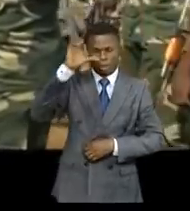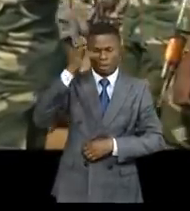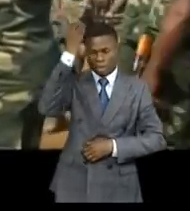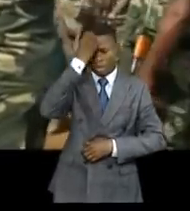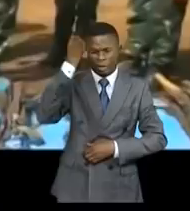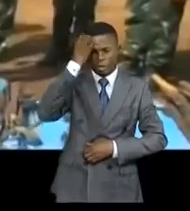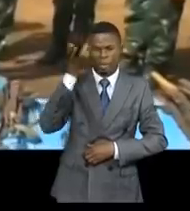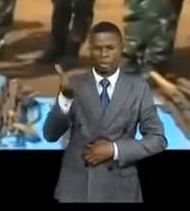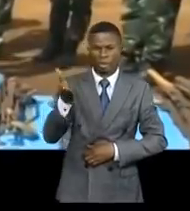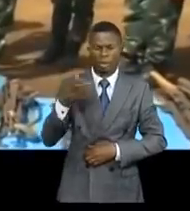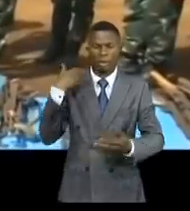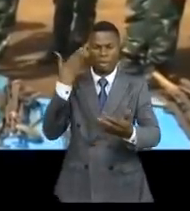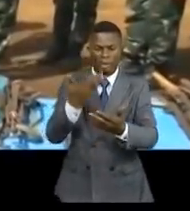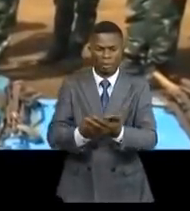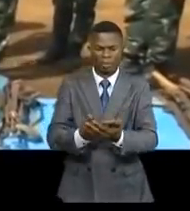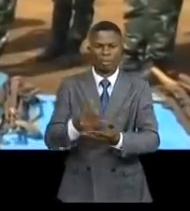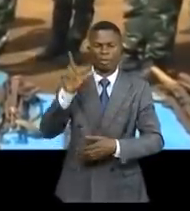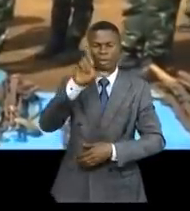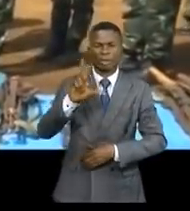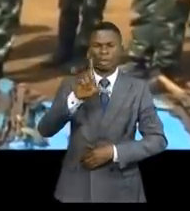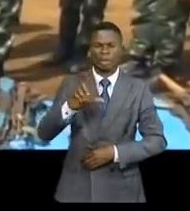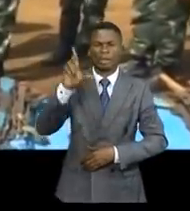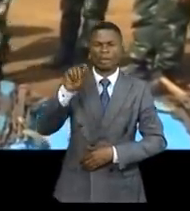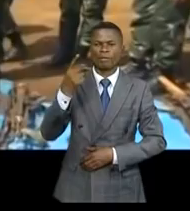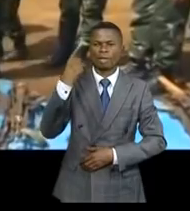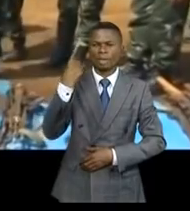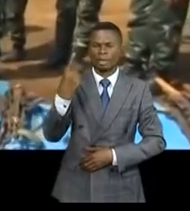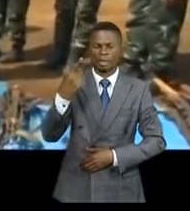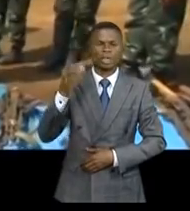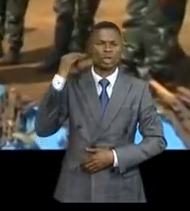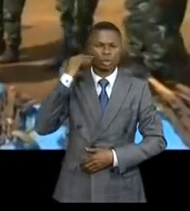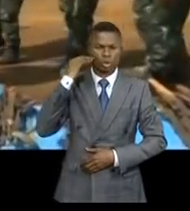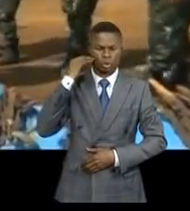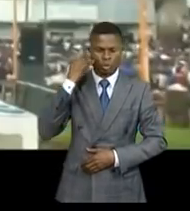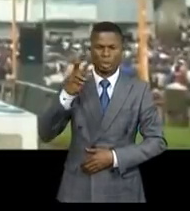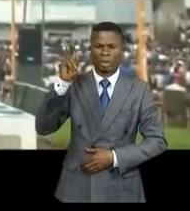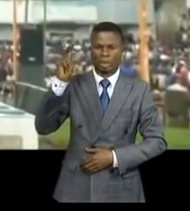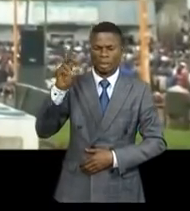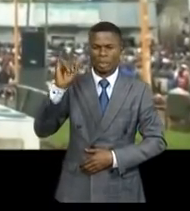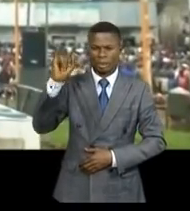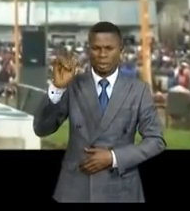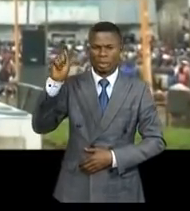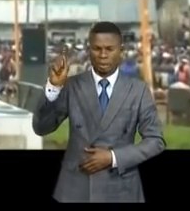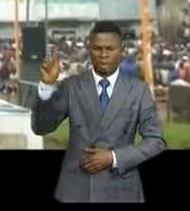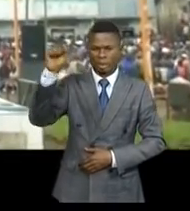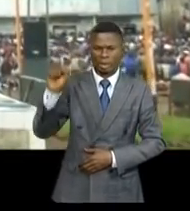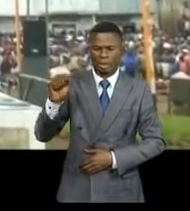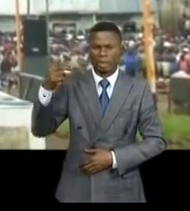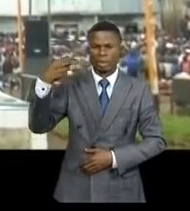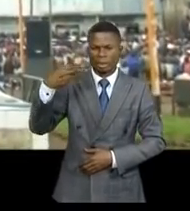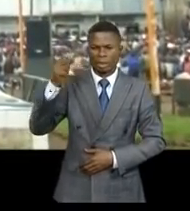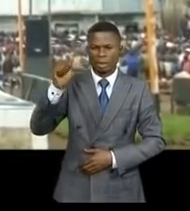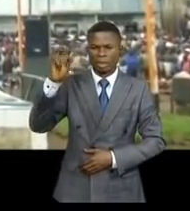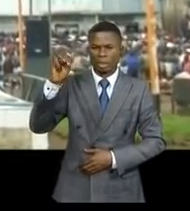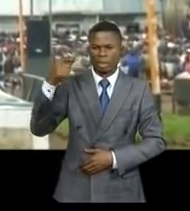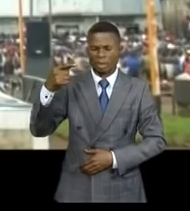Kongba Constant s'est rendu ce lundi 21 juin à Kichanga, cité située à cheval entre les territoires de Rutshuru et celui de Masisi, à plus